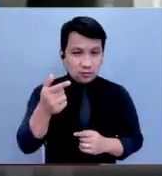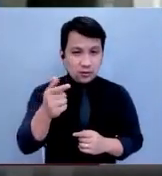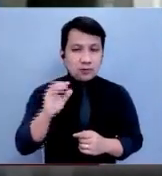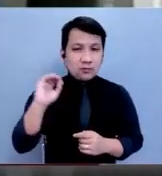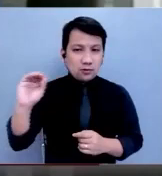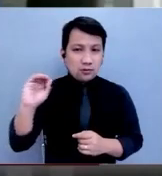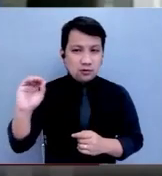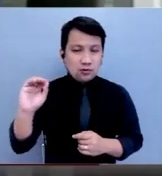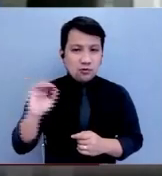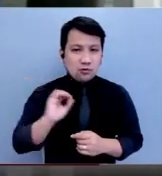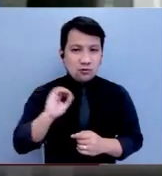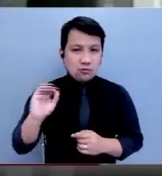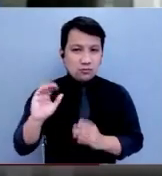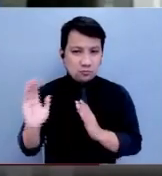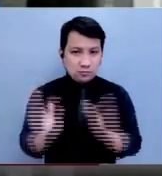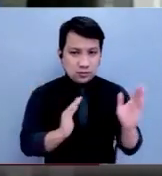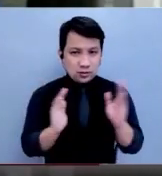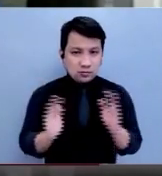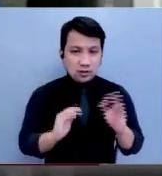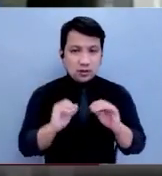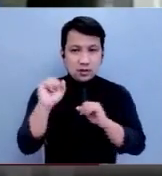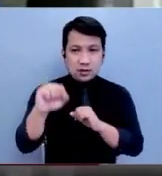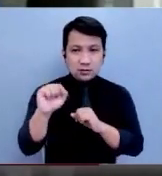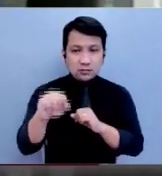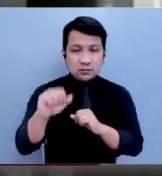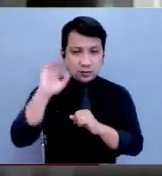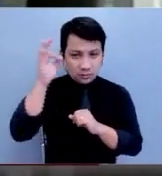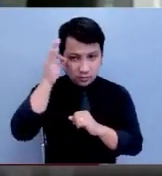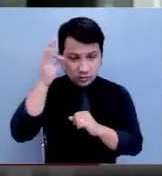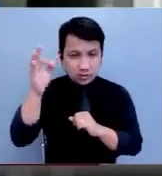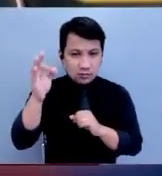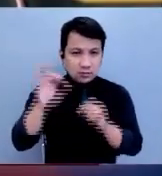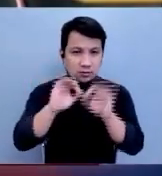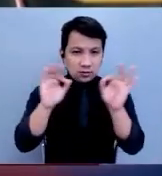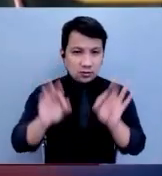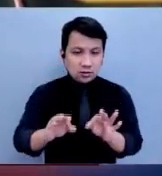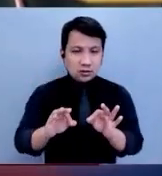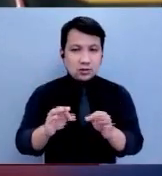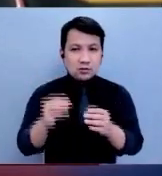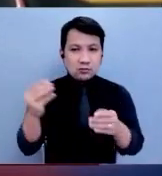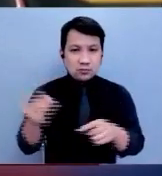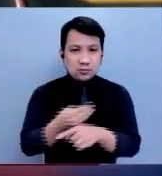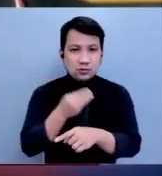mga plataporma. Pabor siya sa federal form ng gobyerno at pag-modernize sa